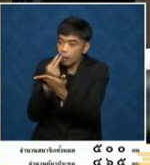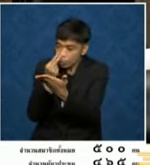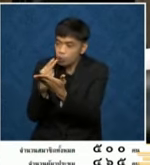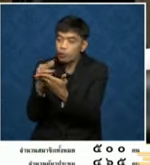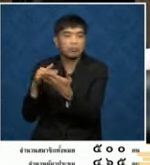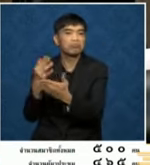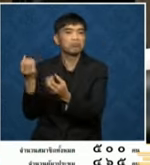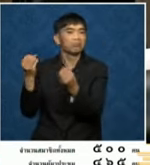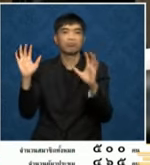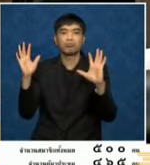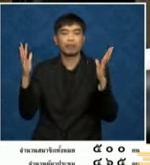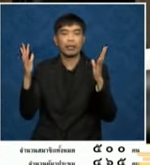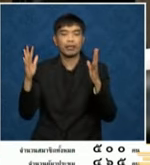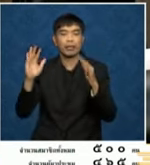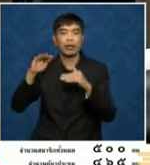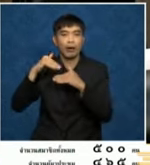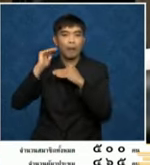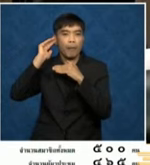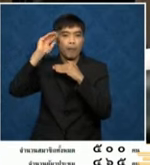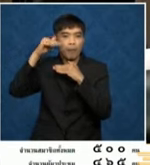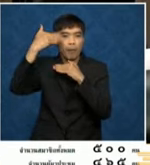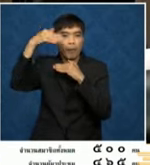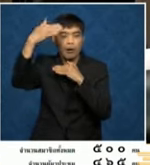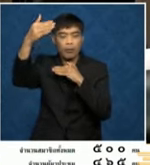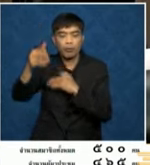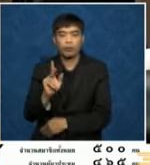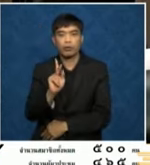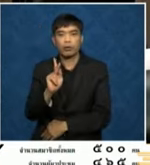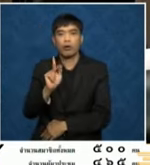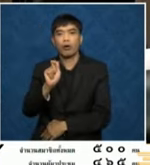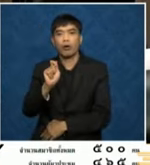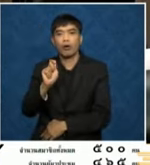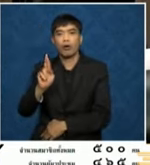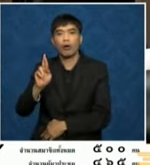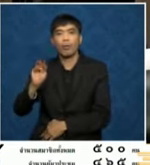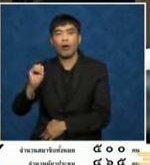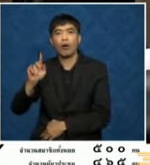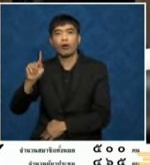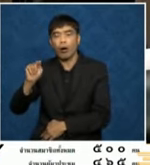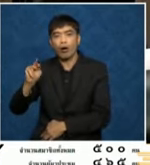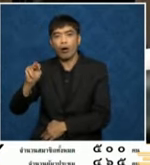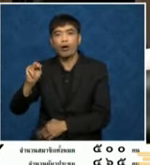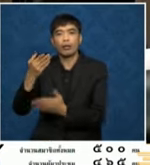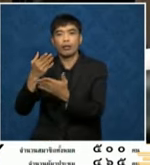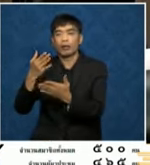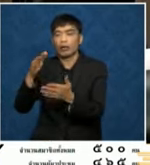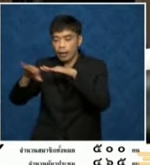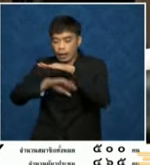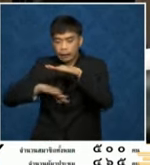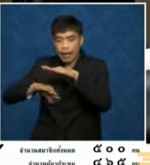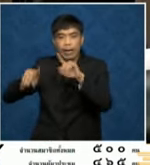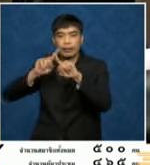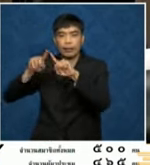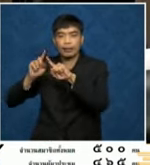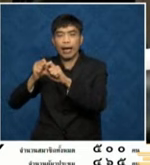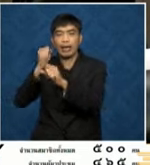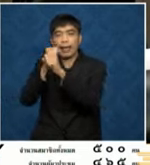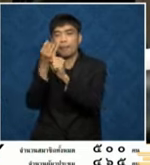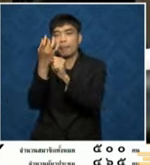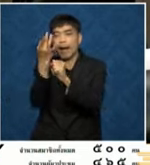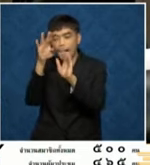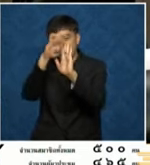ยมาถึงจนวันนี้กรมน.ก็ไม่คิดที่จะส่งเอกสารกลับมาก็ไม่เข้าใจเหมือนกันครับว่าไม่ส่งกลับมาคณะกรรม